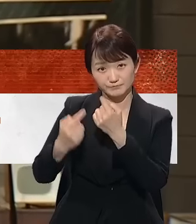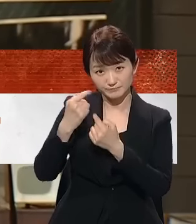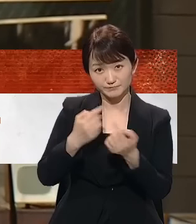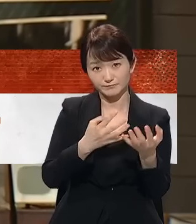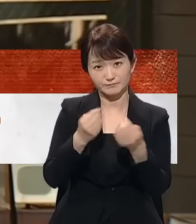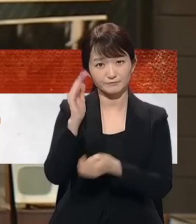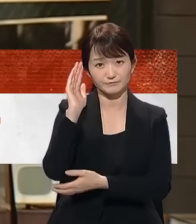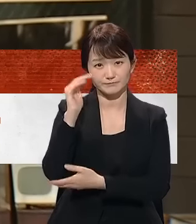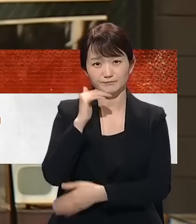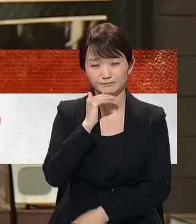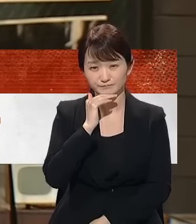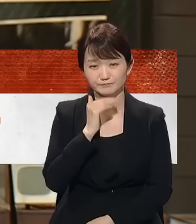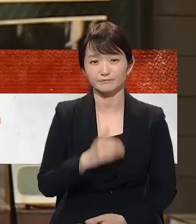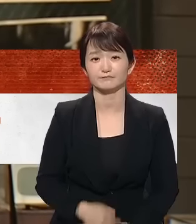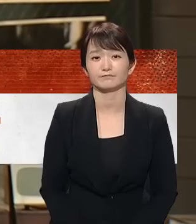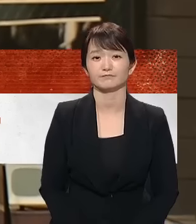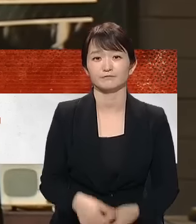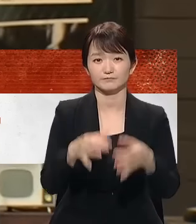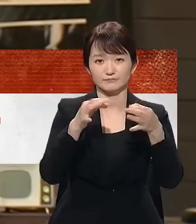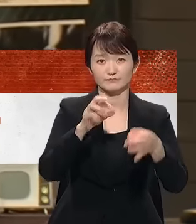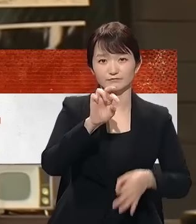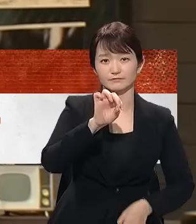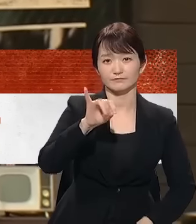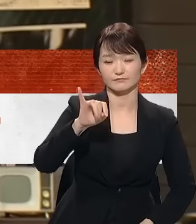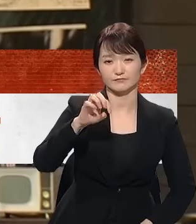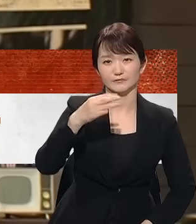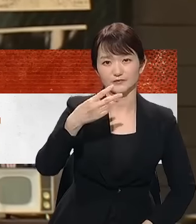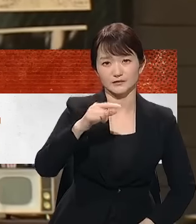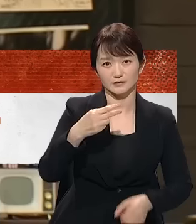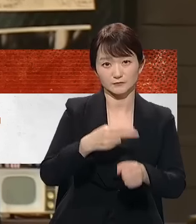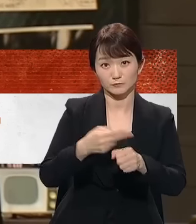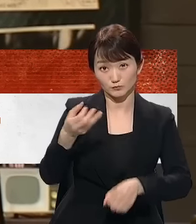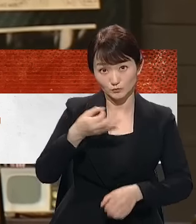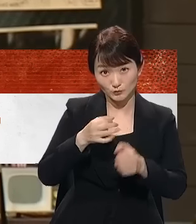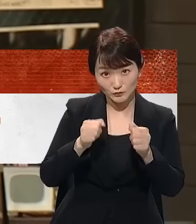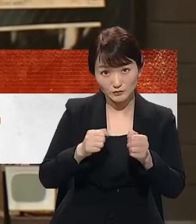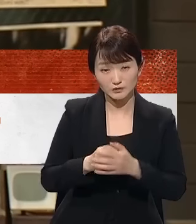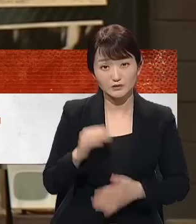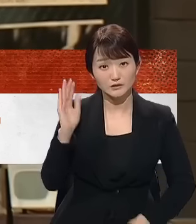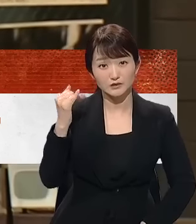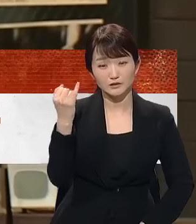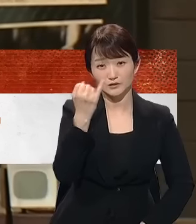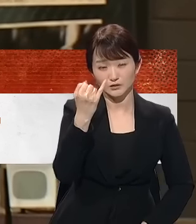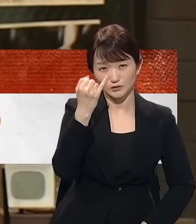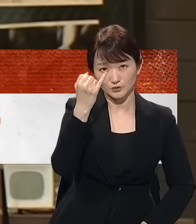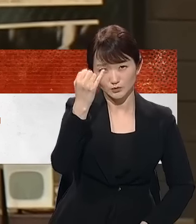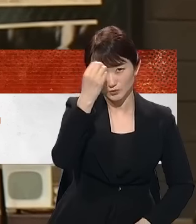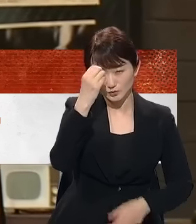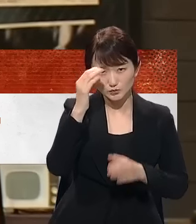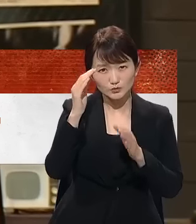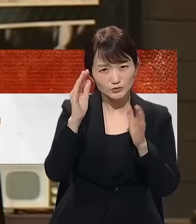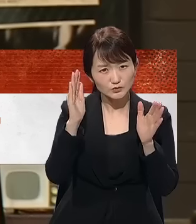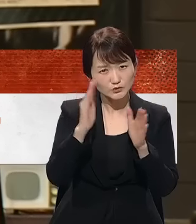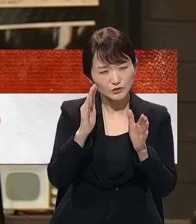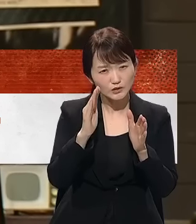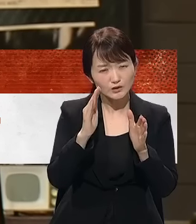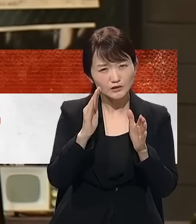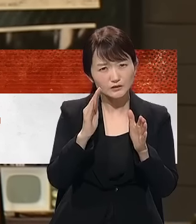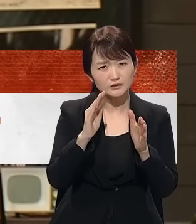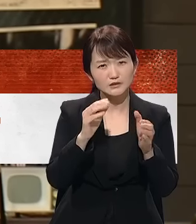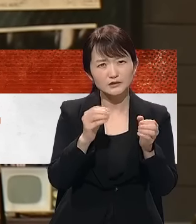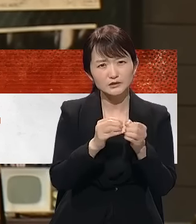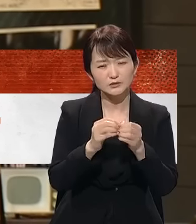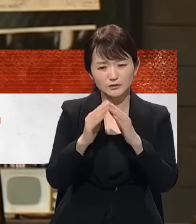제보 기다리고 있습니다. 자, 김미라 선생님 보고 계신가요? 최근에 여고 동창생들과 전주 한옥마을 다녀오셨대요.